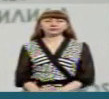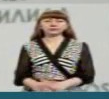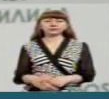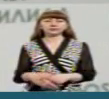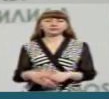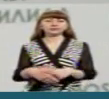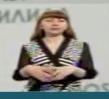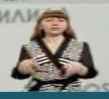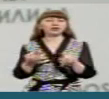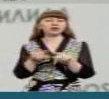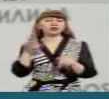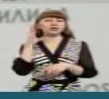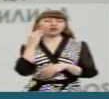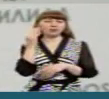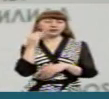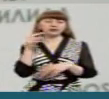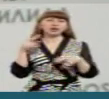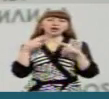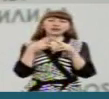комиссия алмайды.